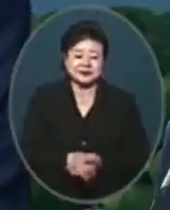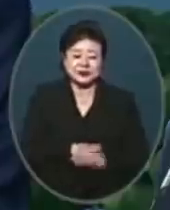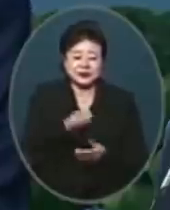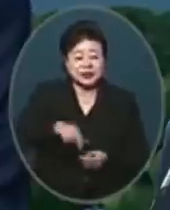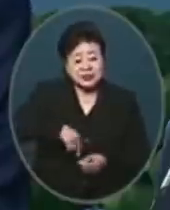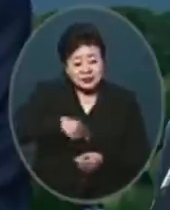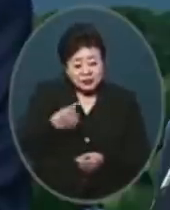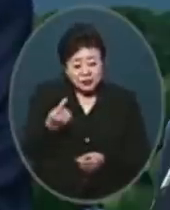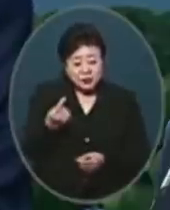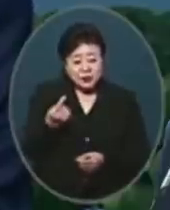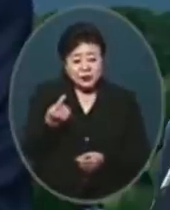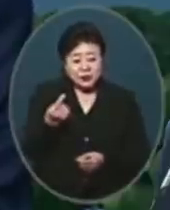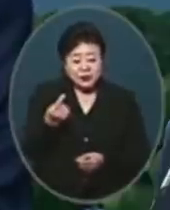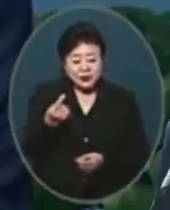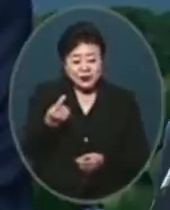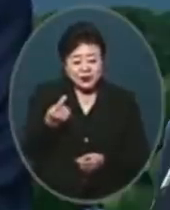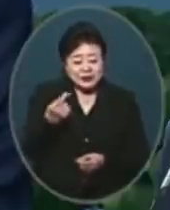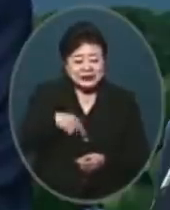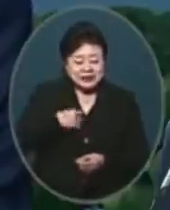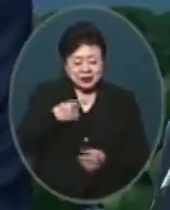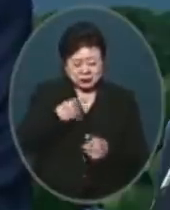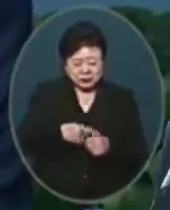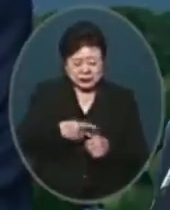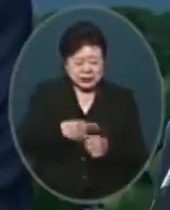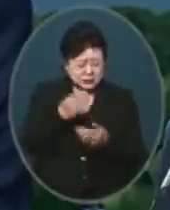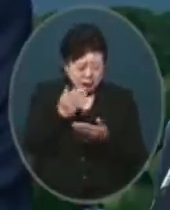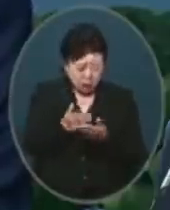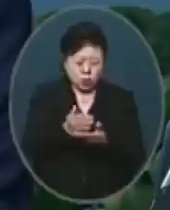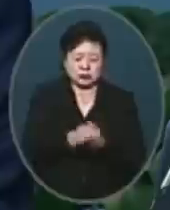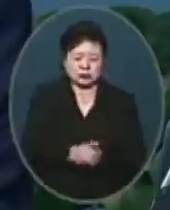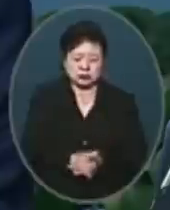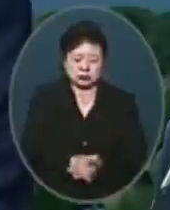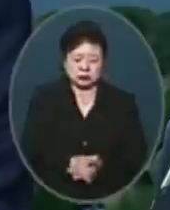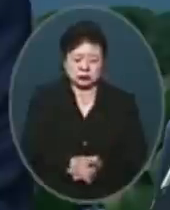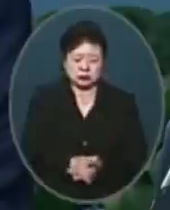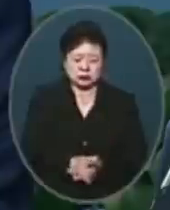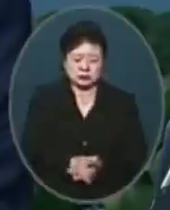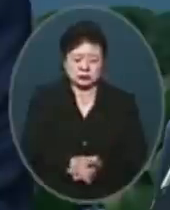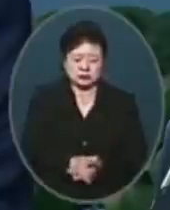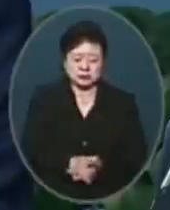우리 스스로도 자기를 무시하지 말아야 되는 것입니다.